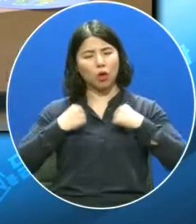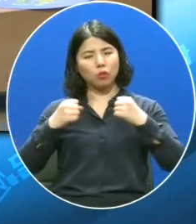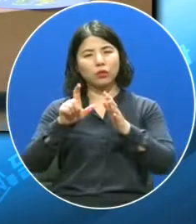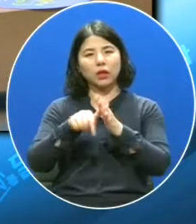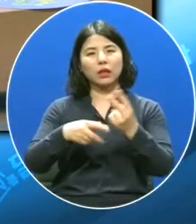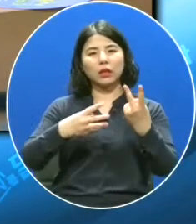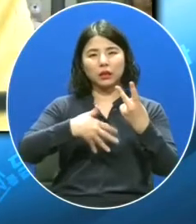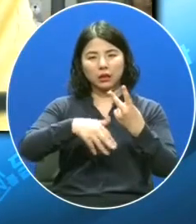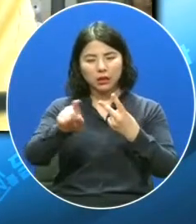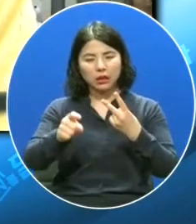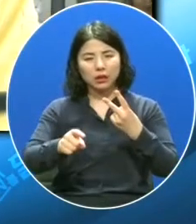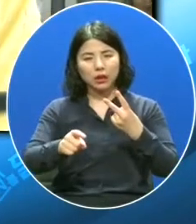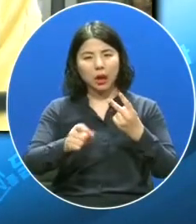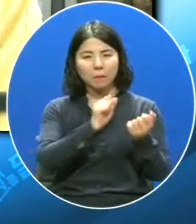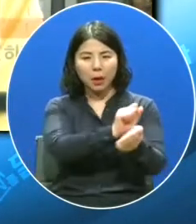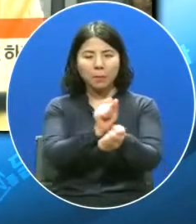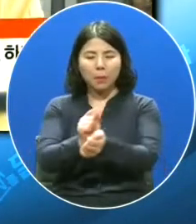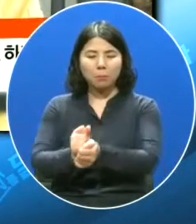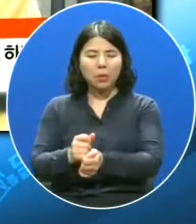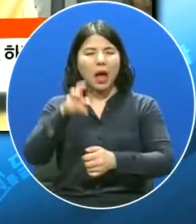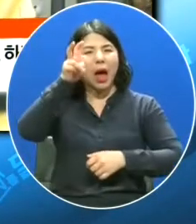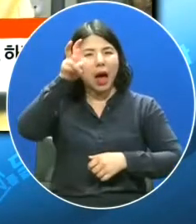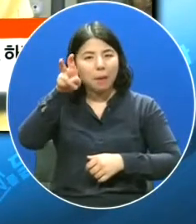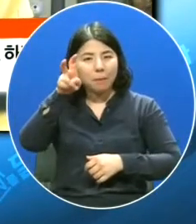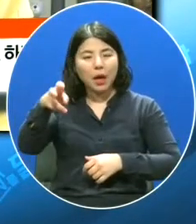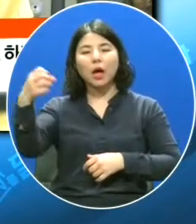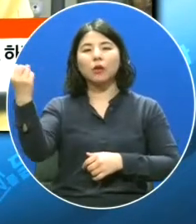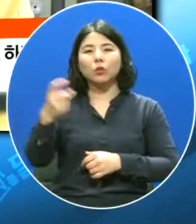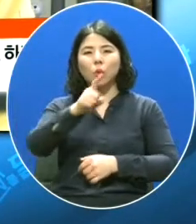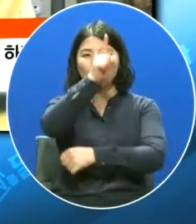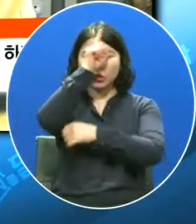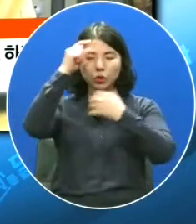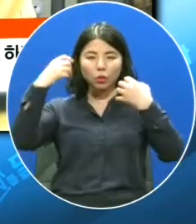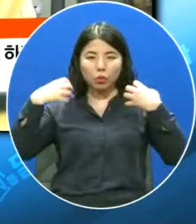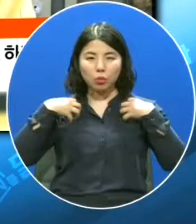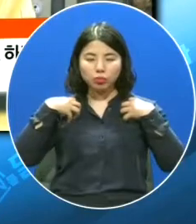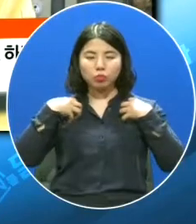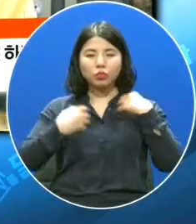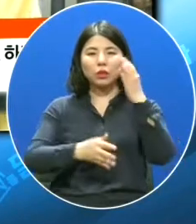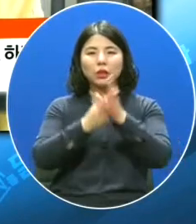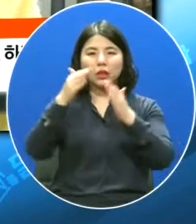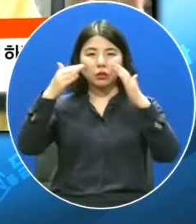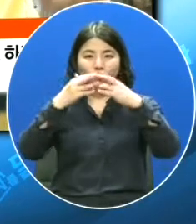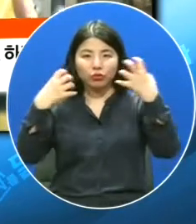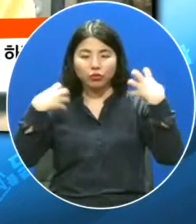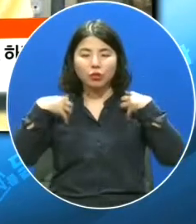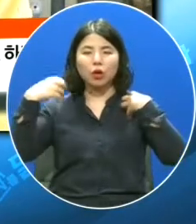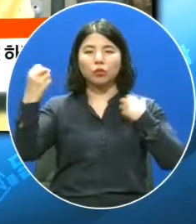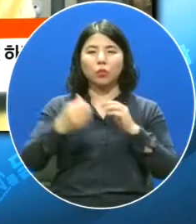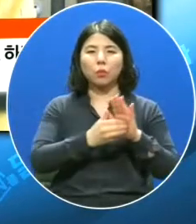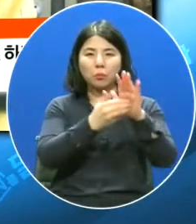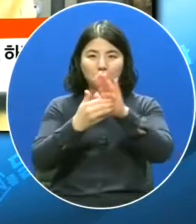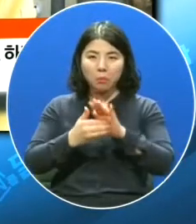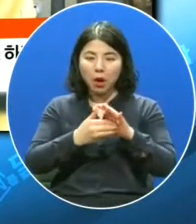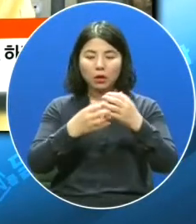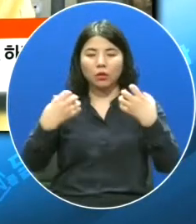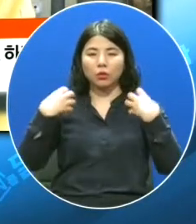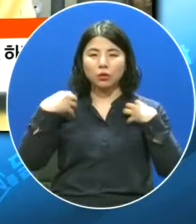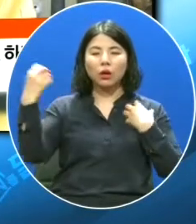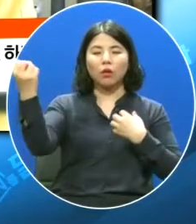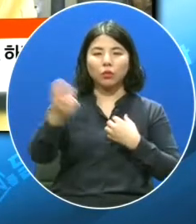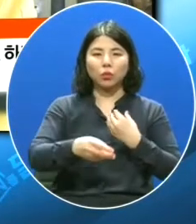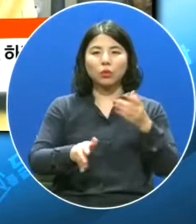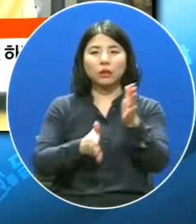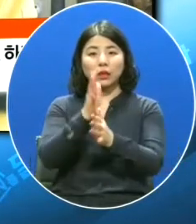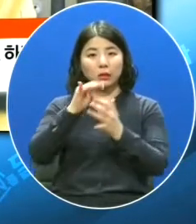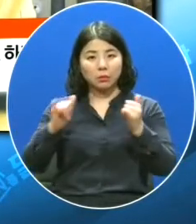2차 유행이 발생할 가능성이 높은 것으로 예상되고 있는 데다 정부와 지자체, 방역 당국과 의료진, 시민